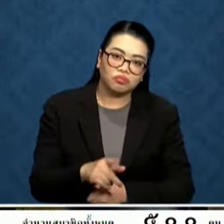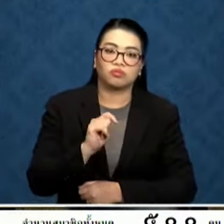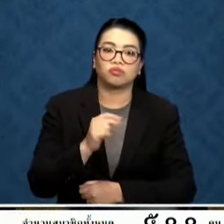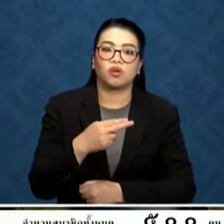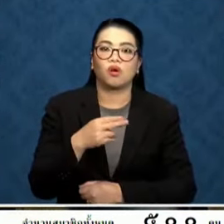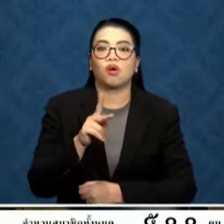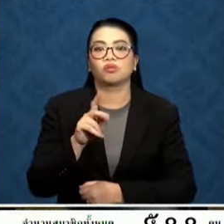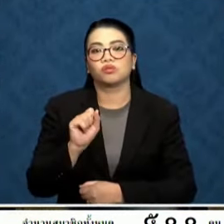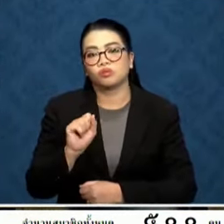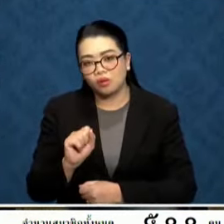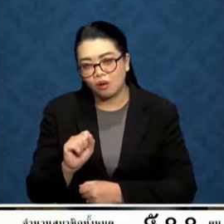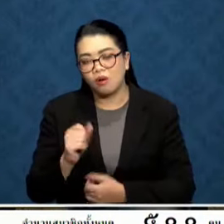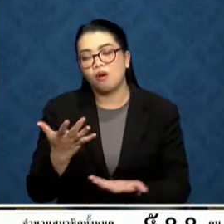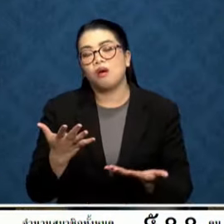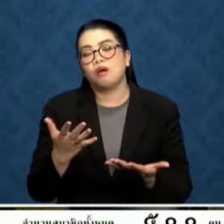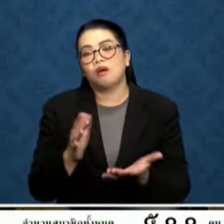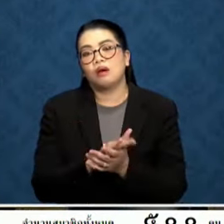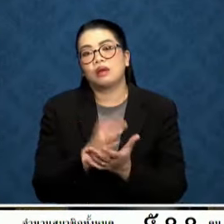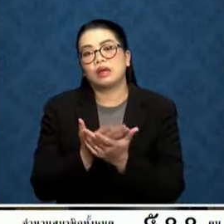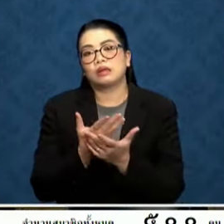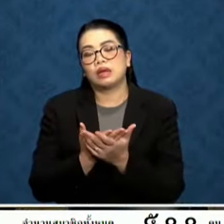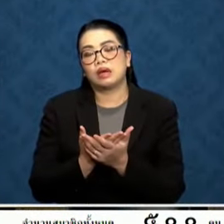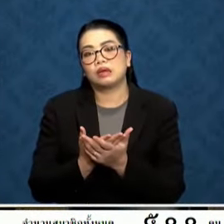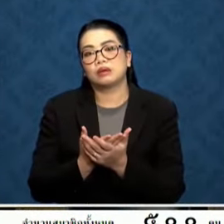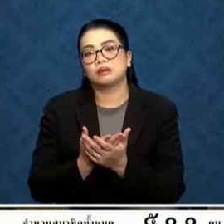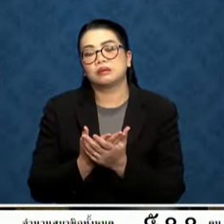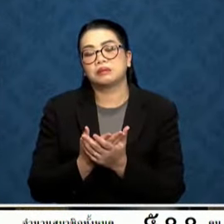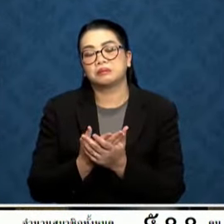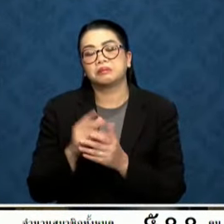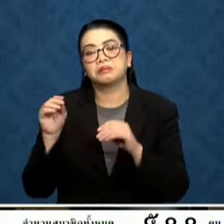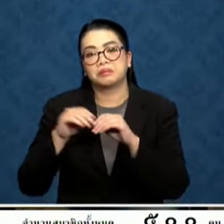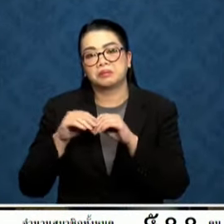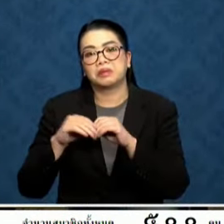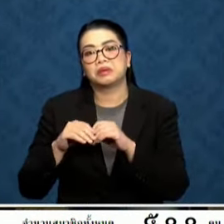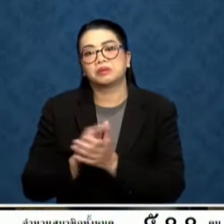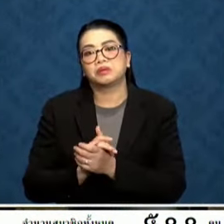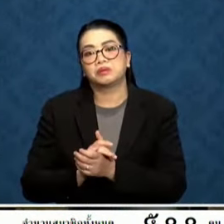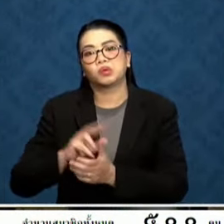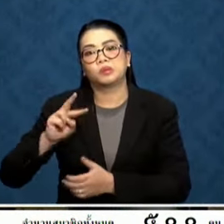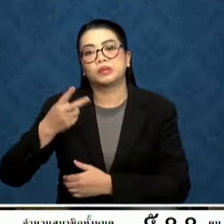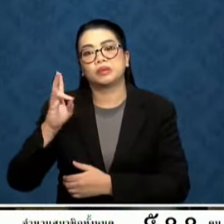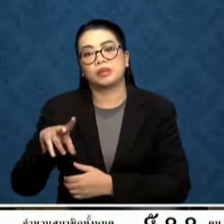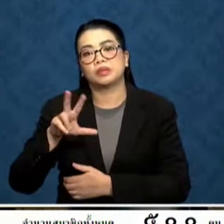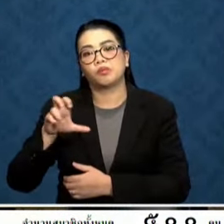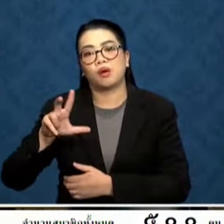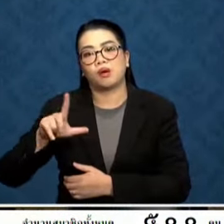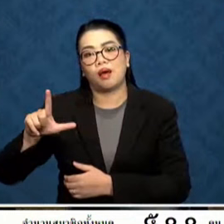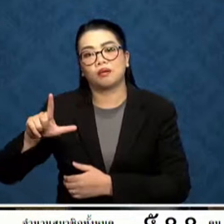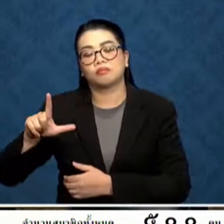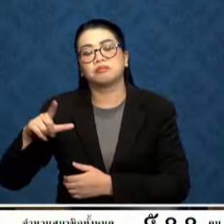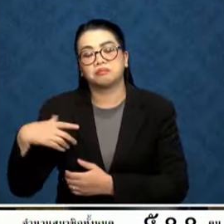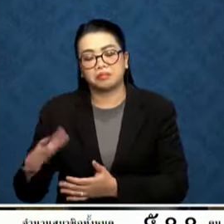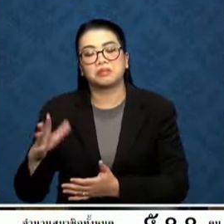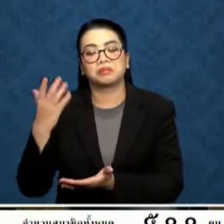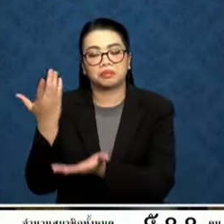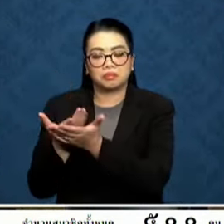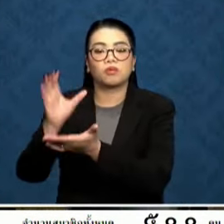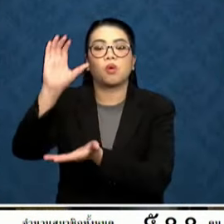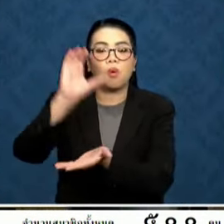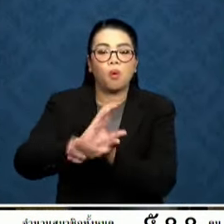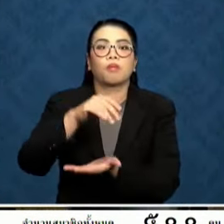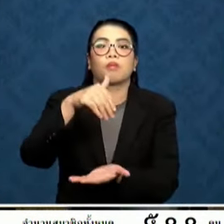ราว1723ล้านบาทและก็น่าจะมีการของบ